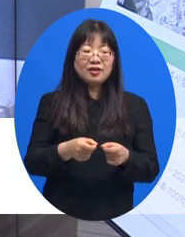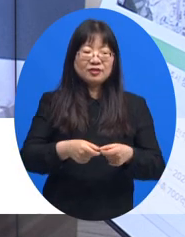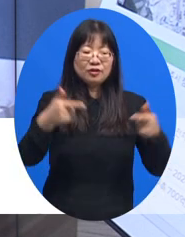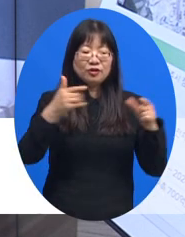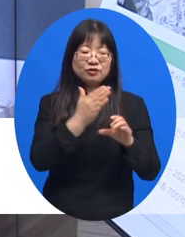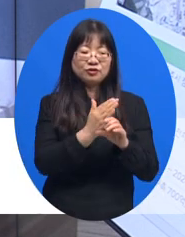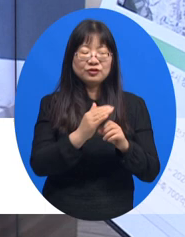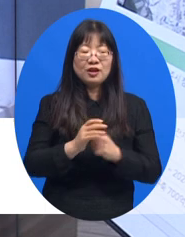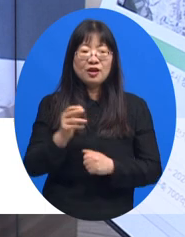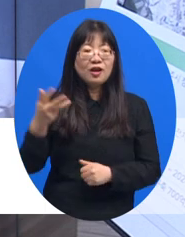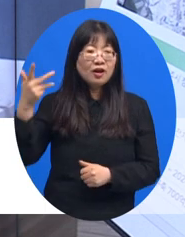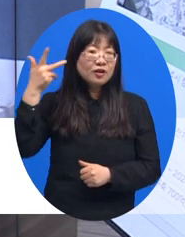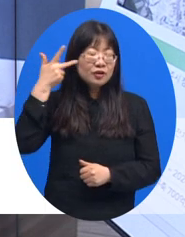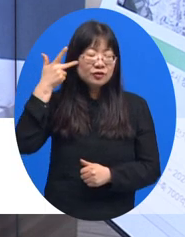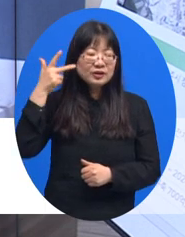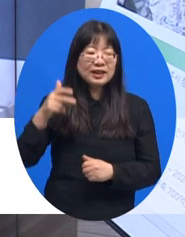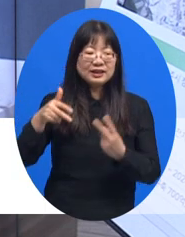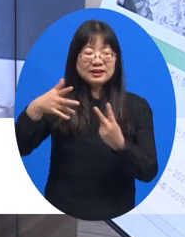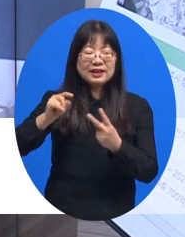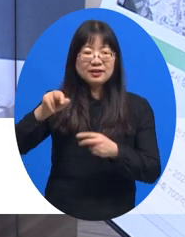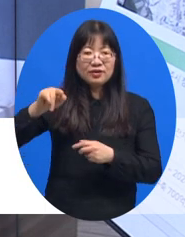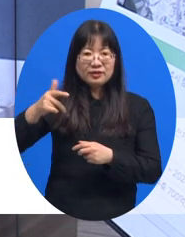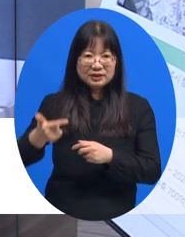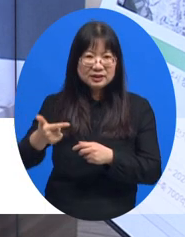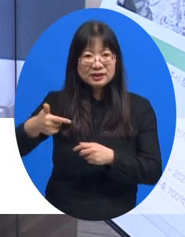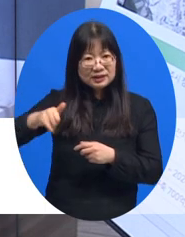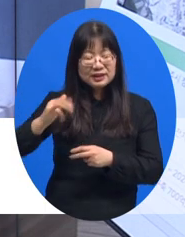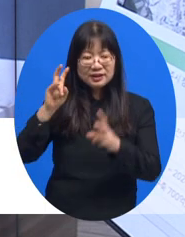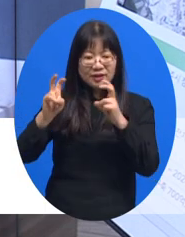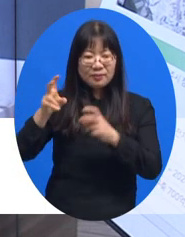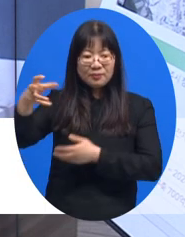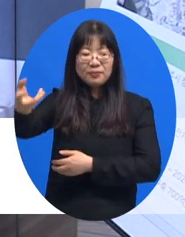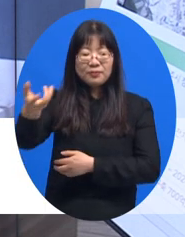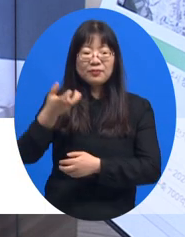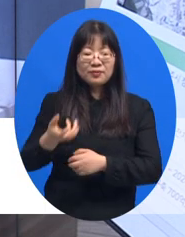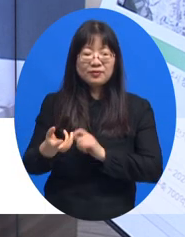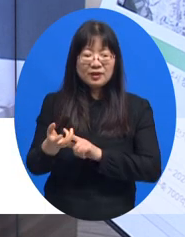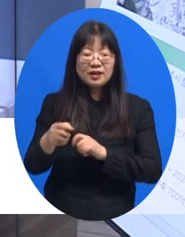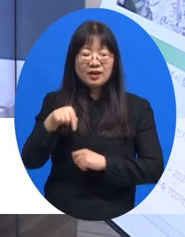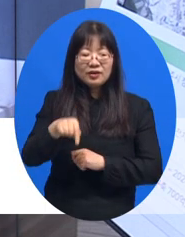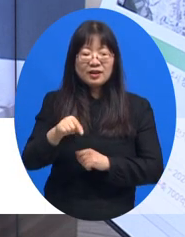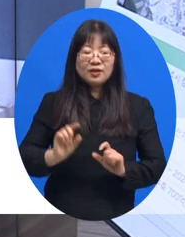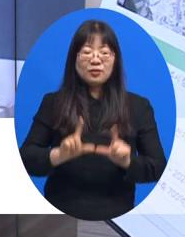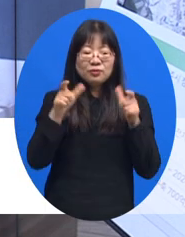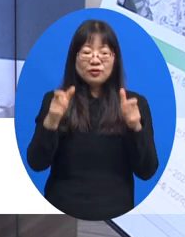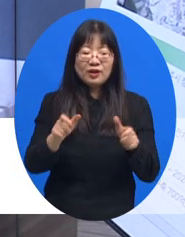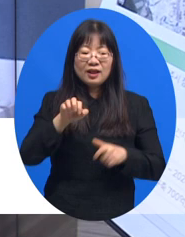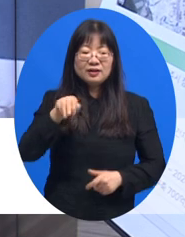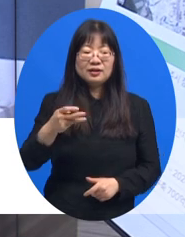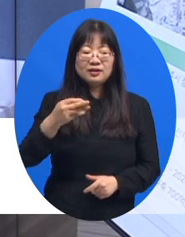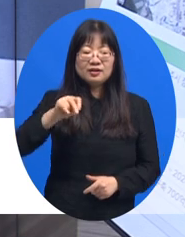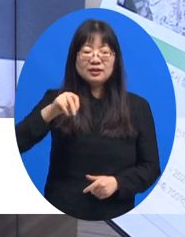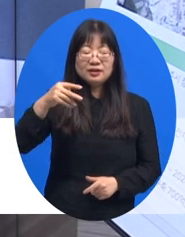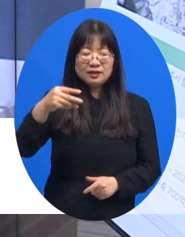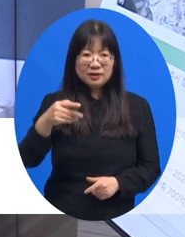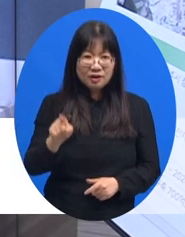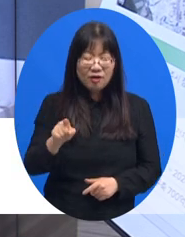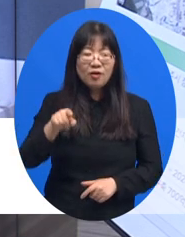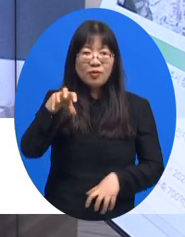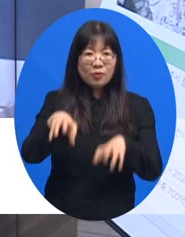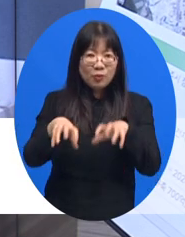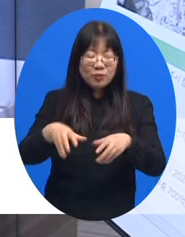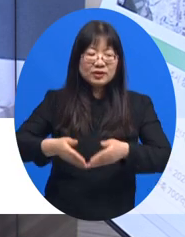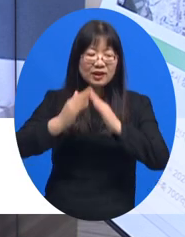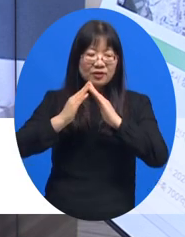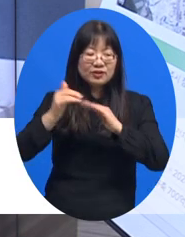여주시에 2차 전지 기업이 들어섭니다. 이를 시작으로 동부권의 K배터리 클러스터가 조성될 전망입니다. 구체적인